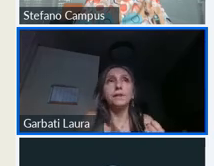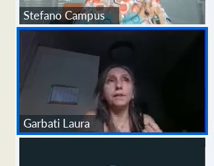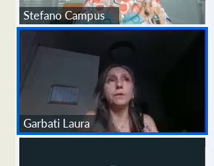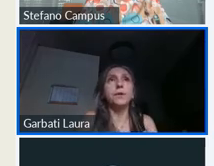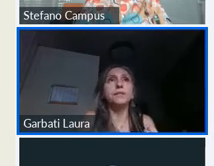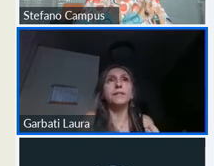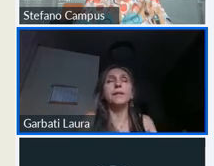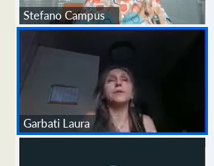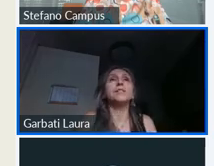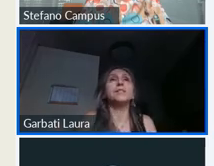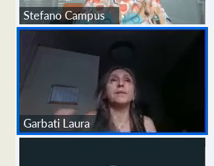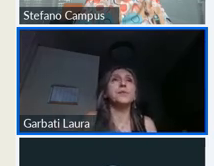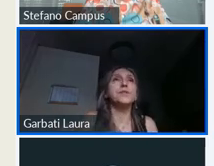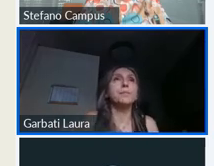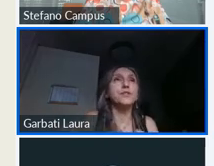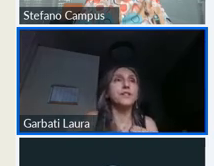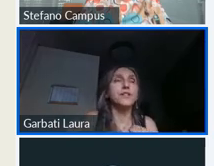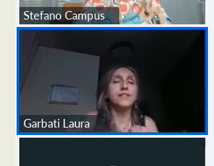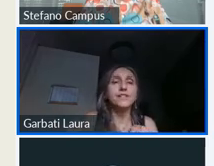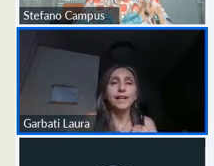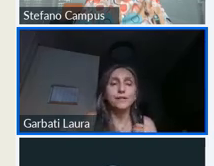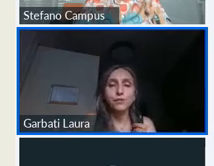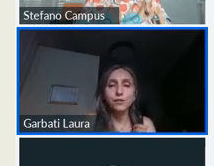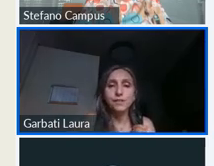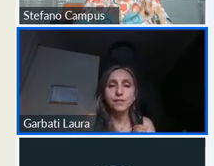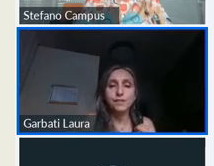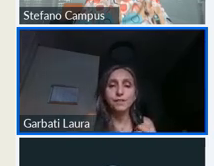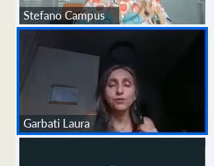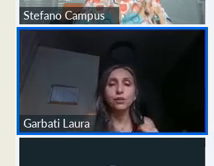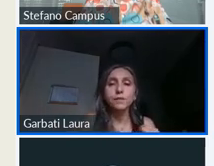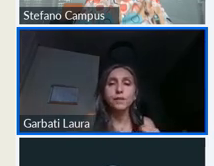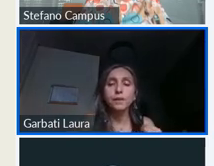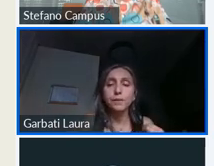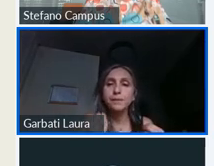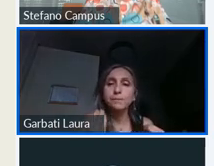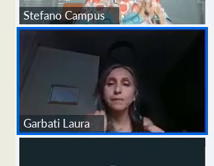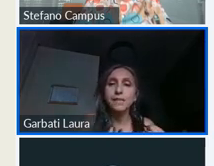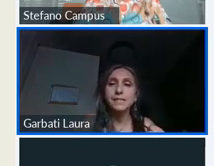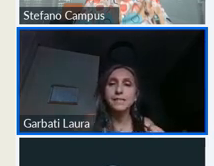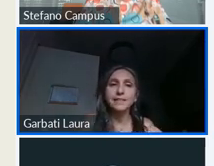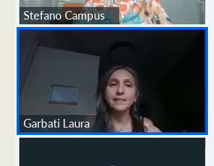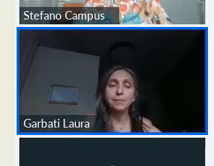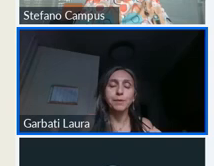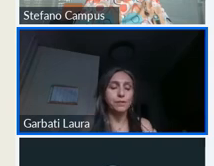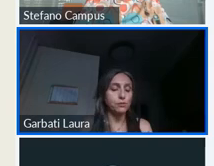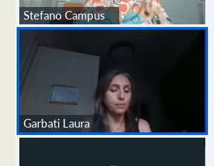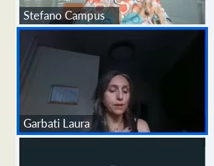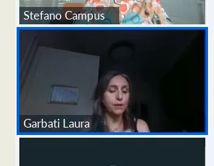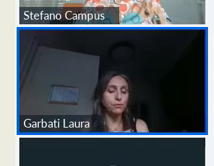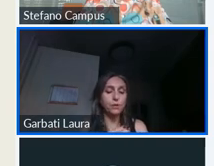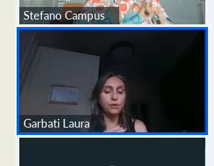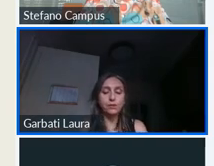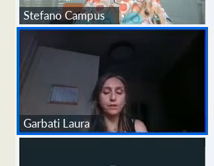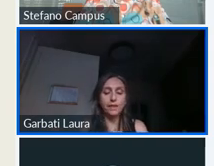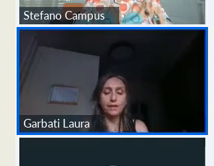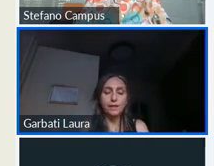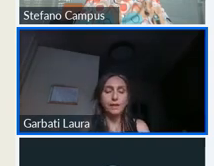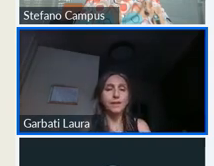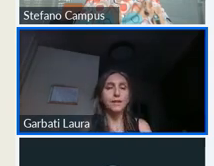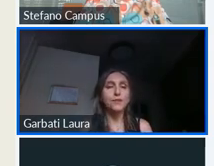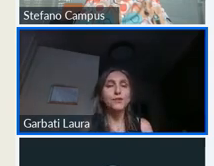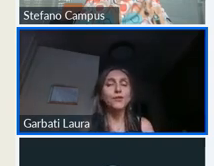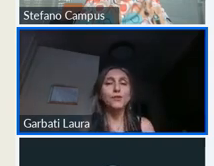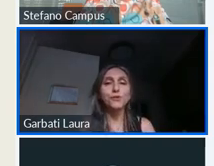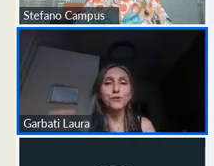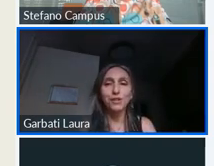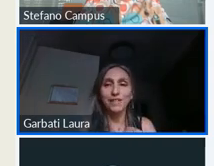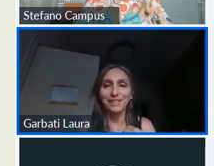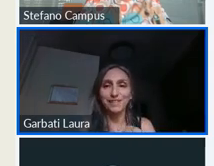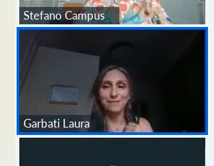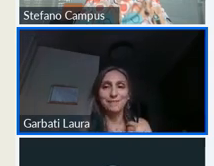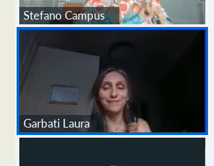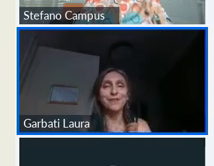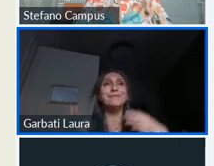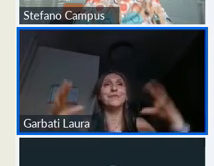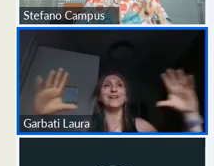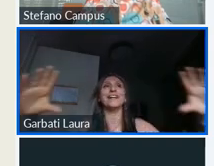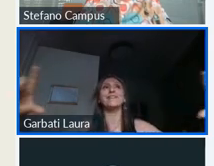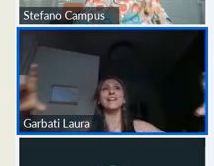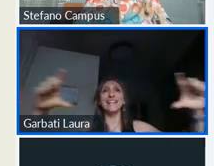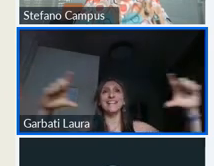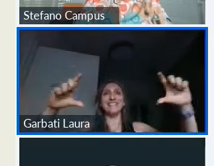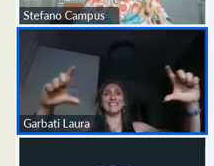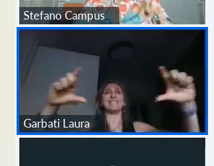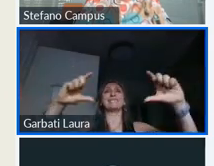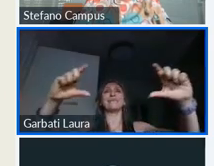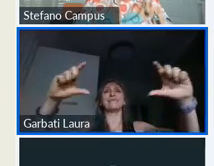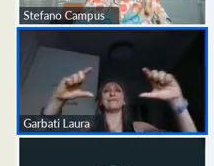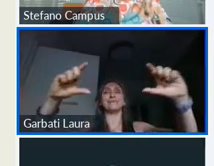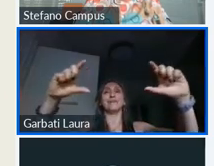valore di queste famose pagine gialle? Forse se siete giovani è quasi imbarazzante, perché sto parlando di cose che non conoscete. Comunque